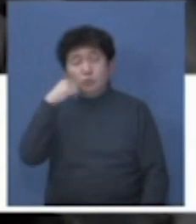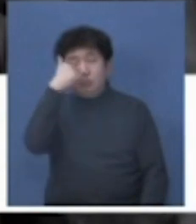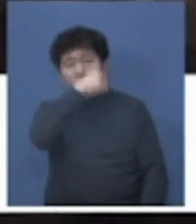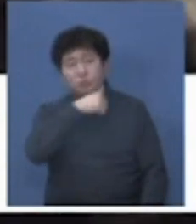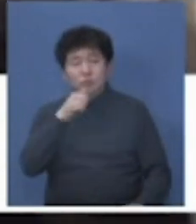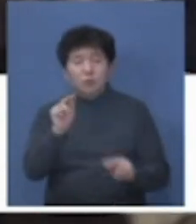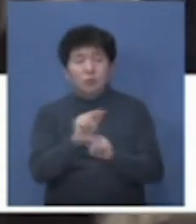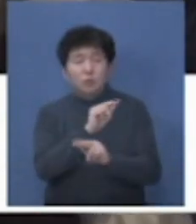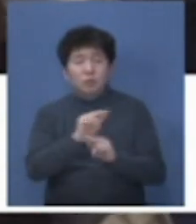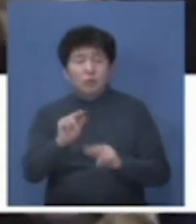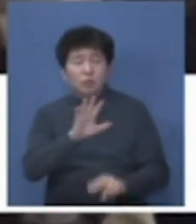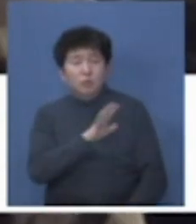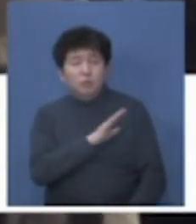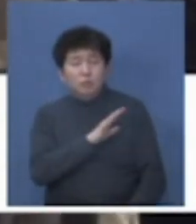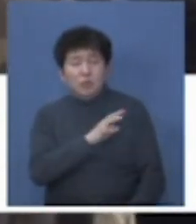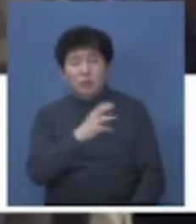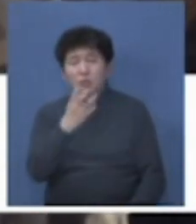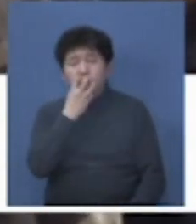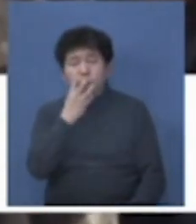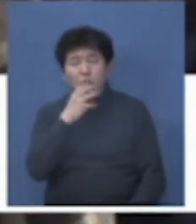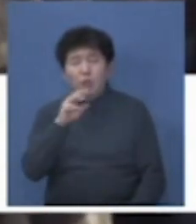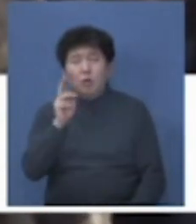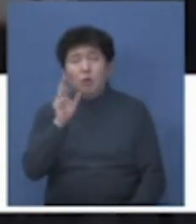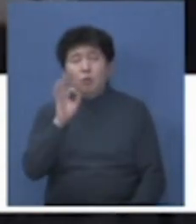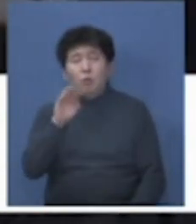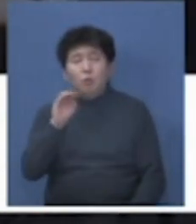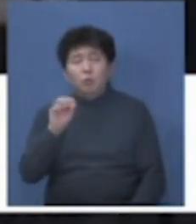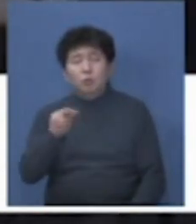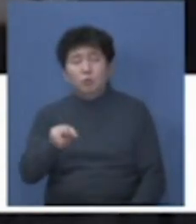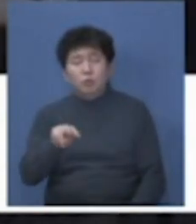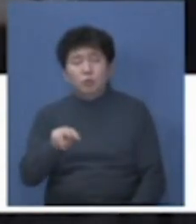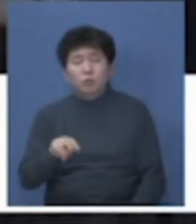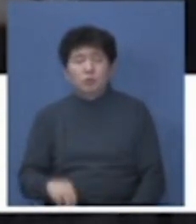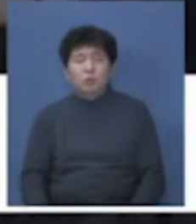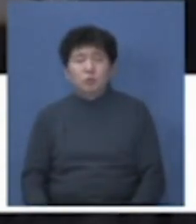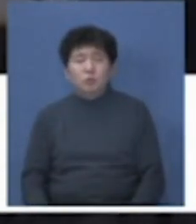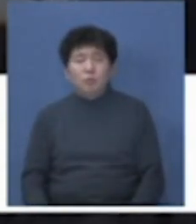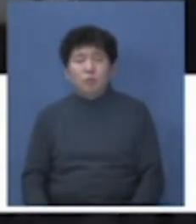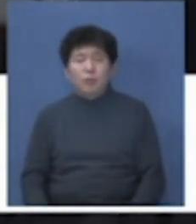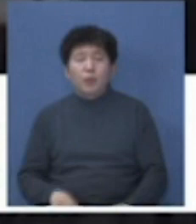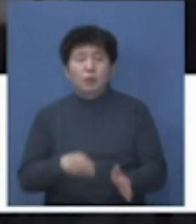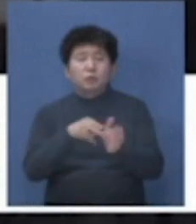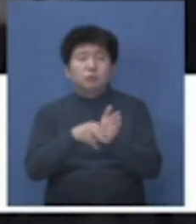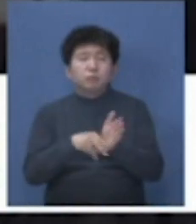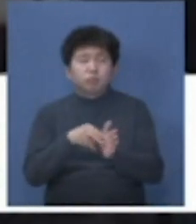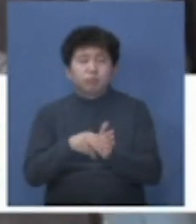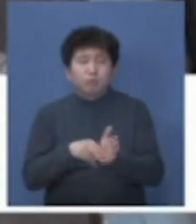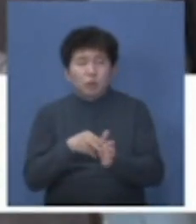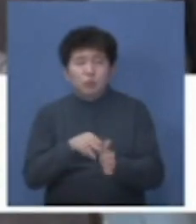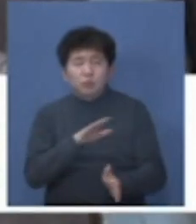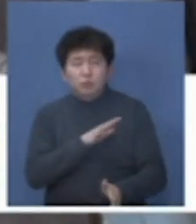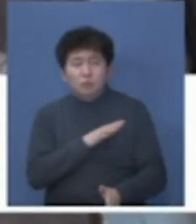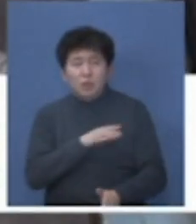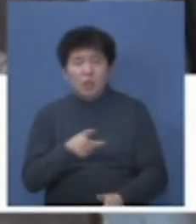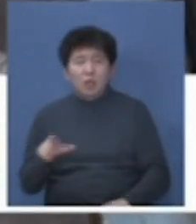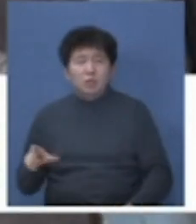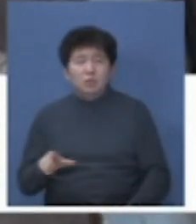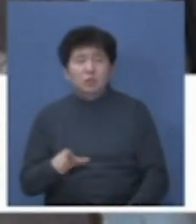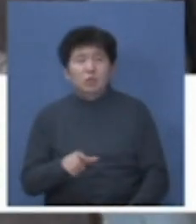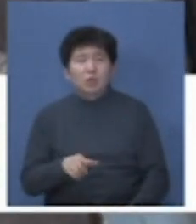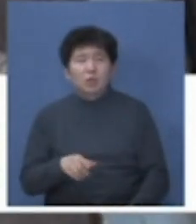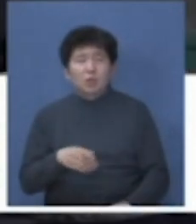прошли ремонтные работы так была обновлена электропроводка отремонтирована железная дорога по которой идёт доставка угля и мазута на